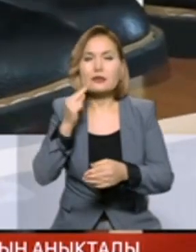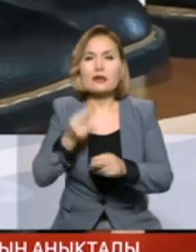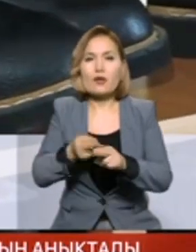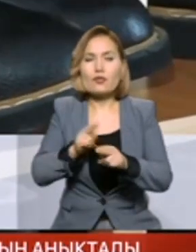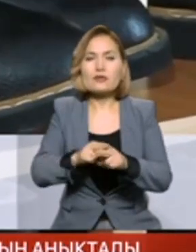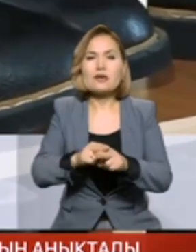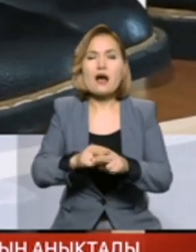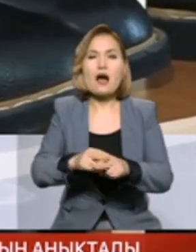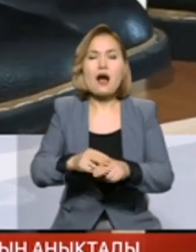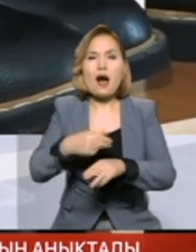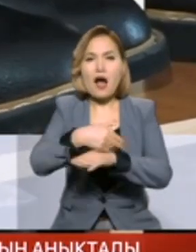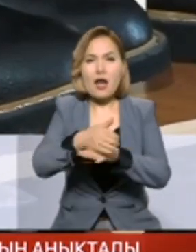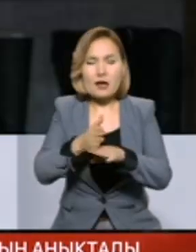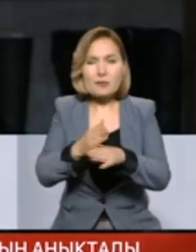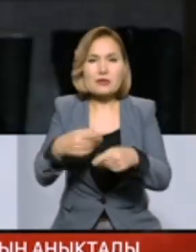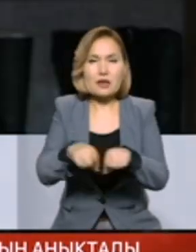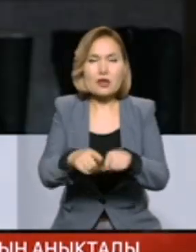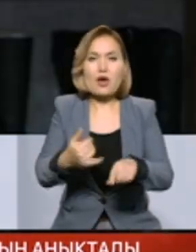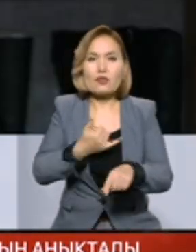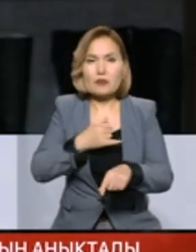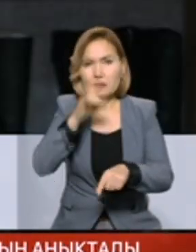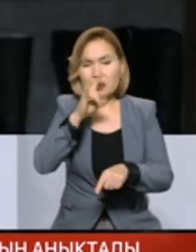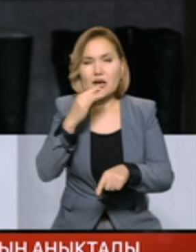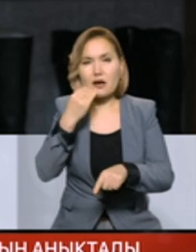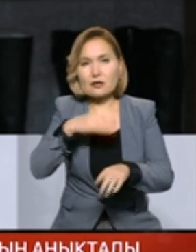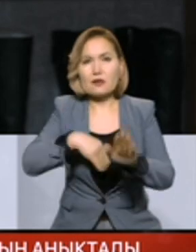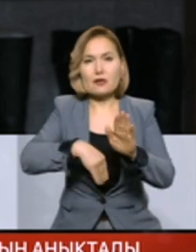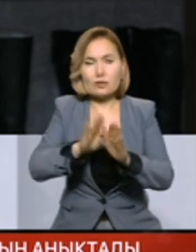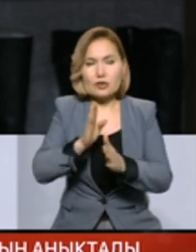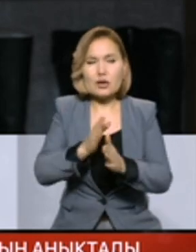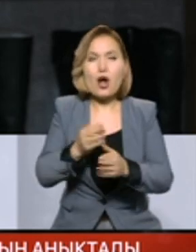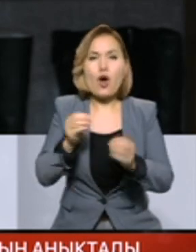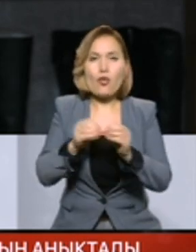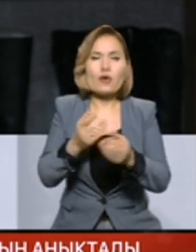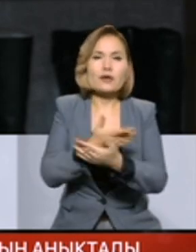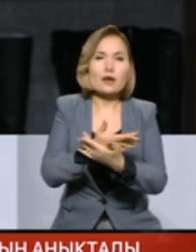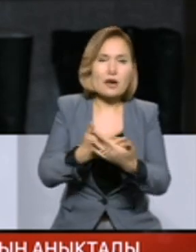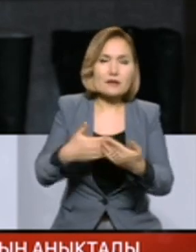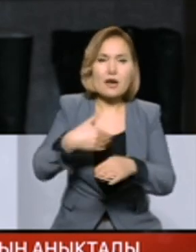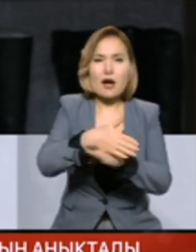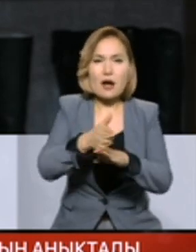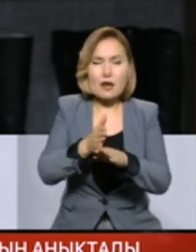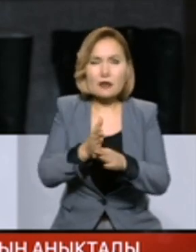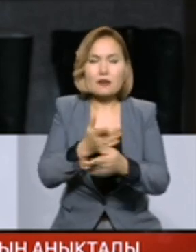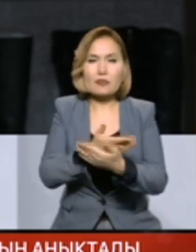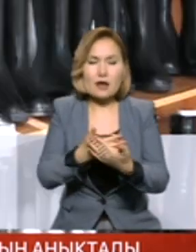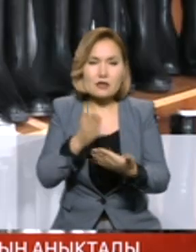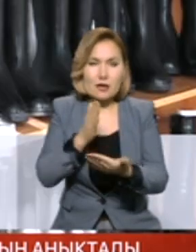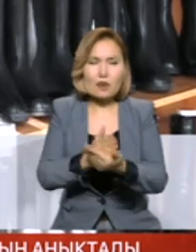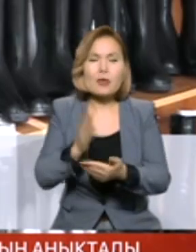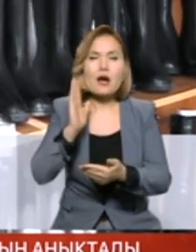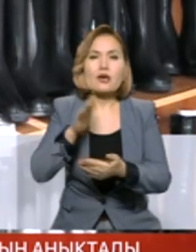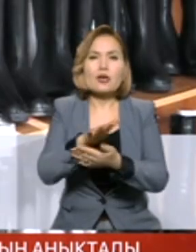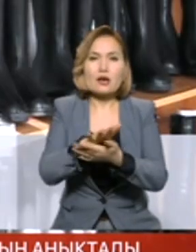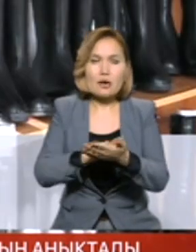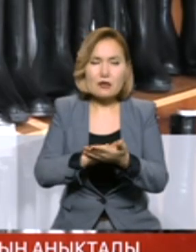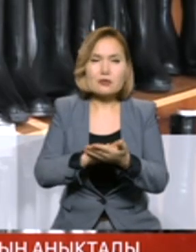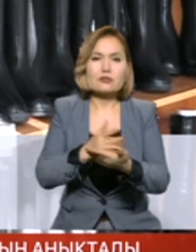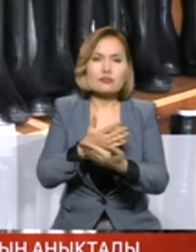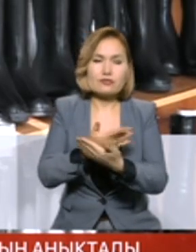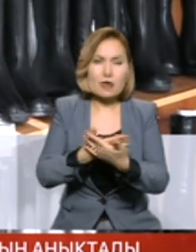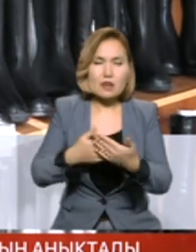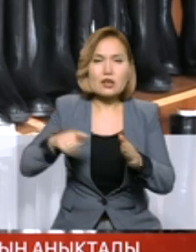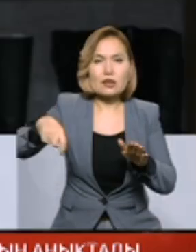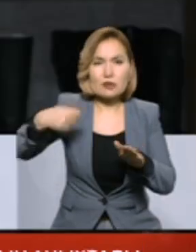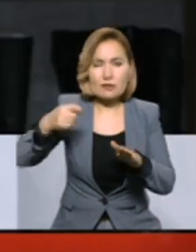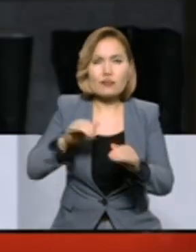Қазір 10 түрі бар менде қолымда. Ары қарай тағы көбейтем деген ойда бар. 10